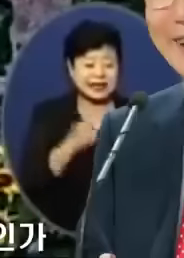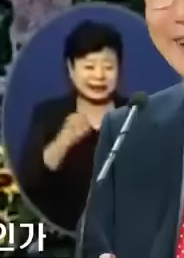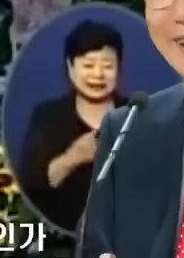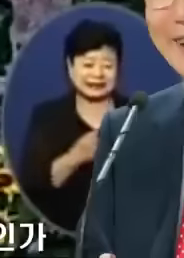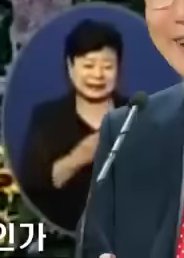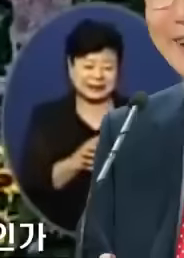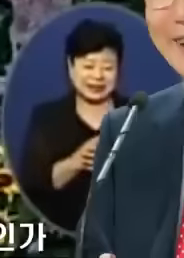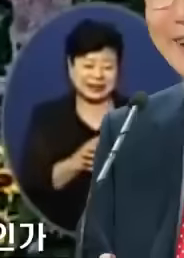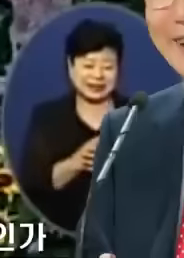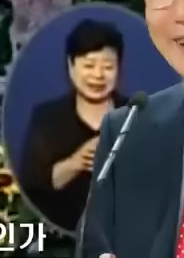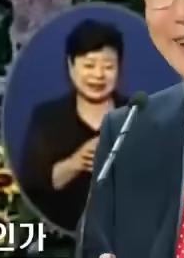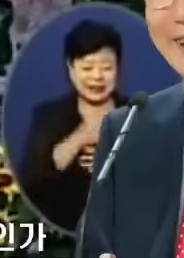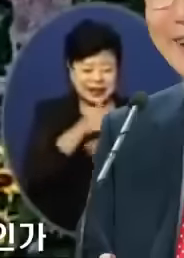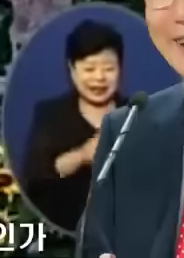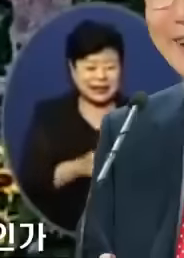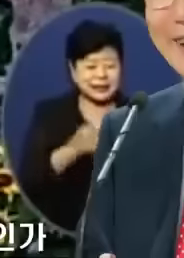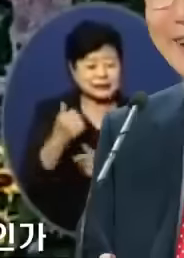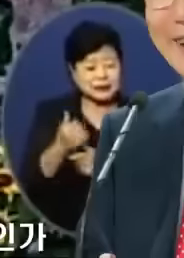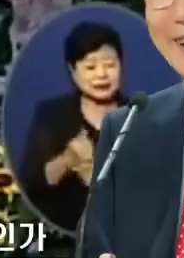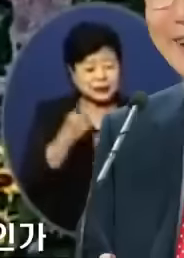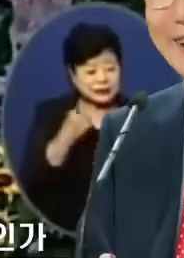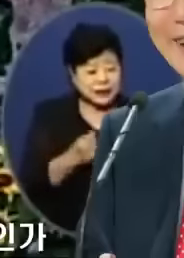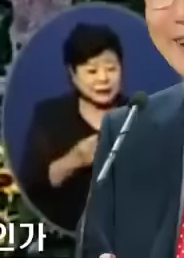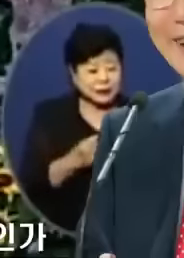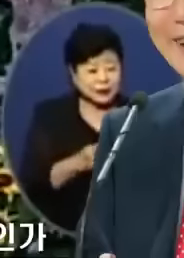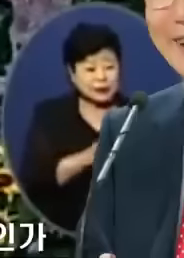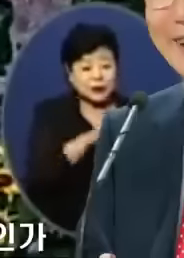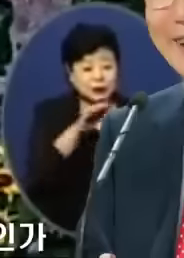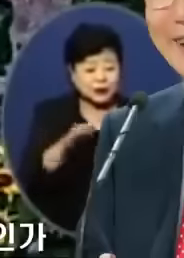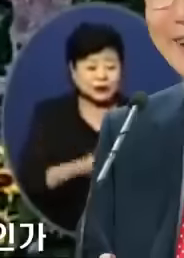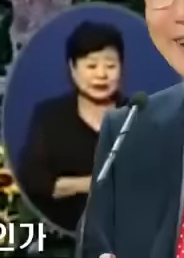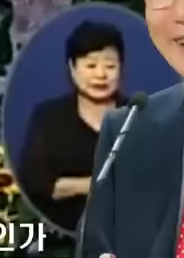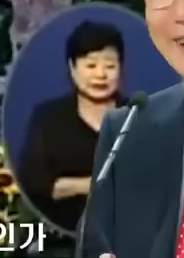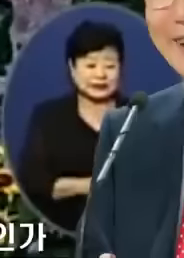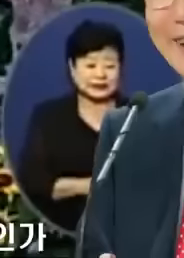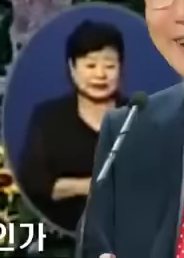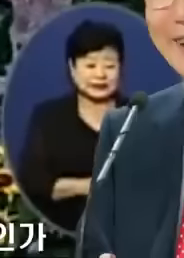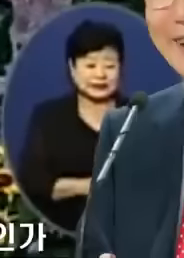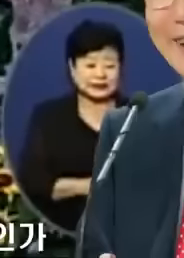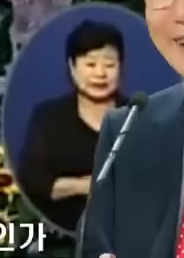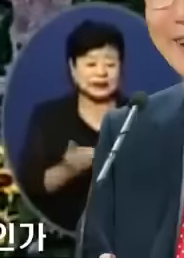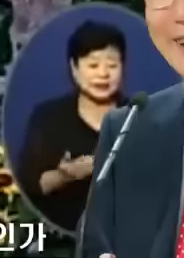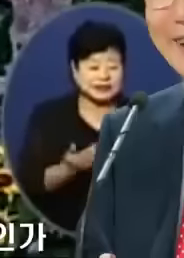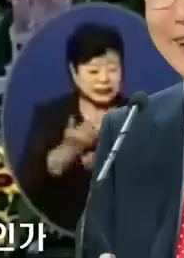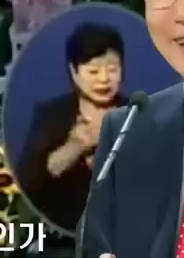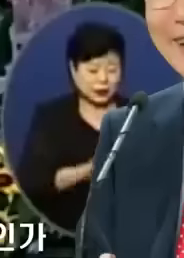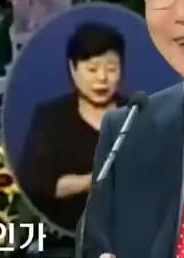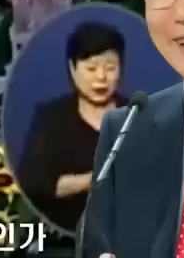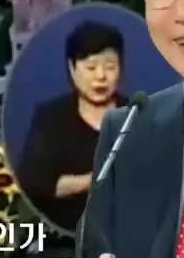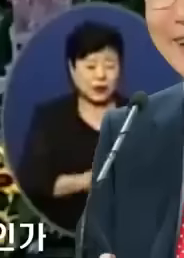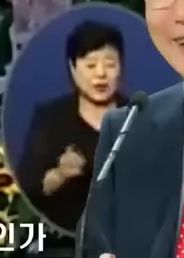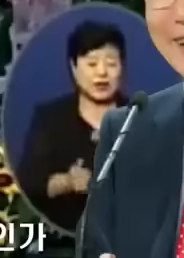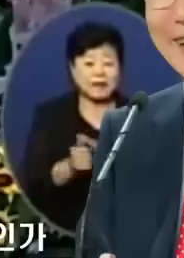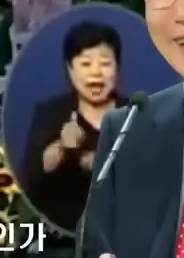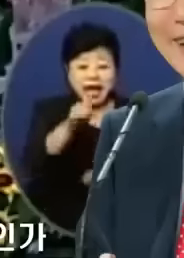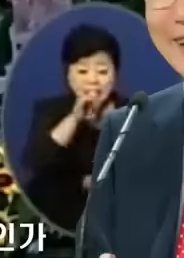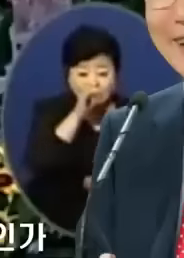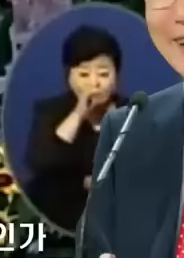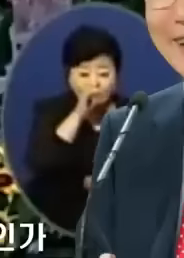계시기 때문에 그 하나님을 의지하고 사는 우리들에게 어떤 일이 생겨도 희망이